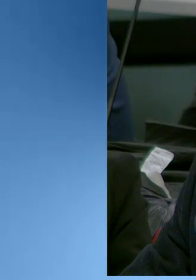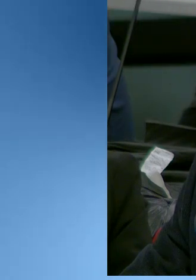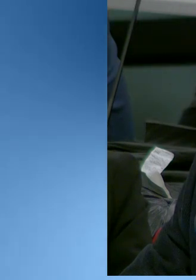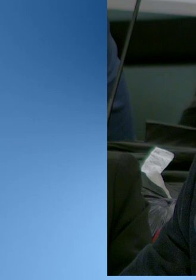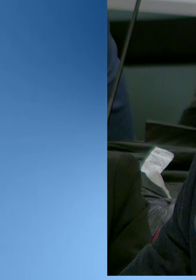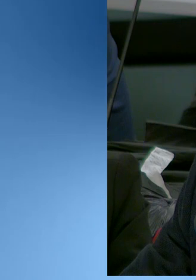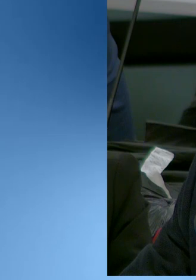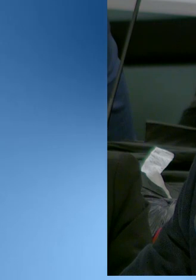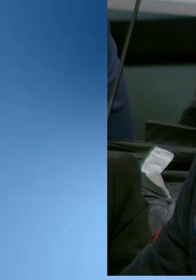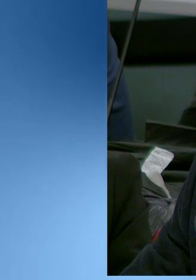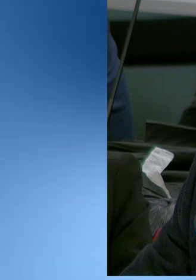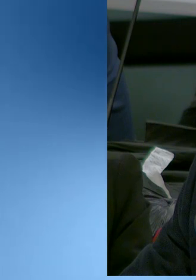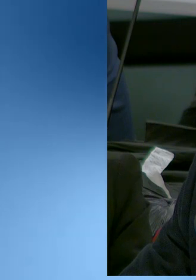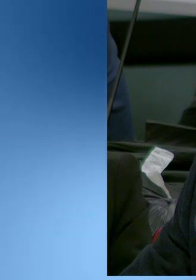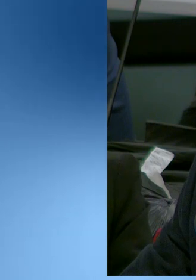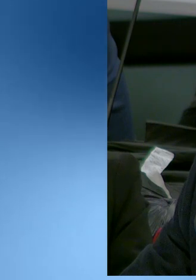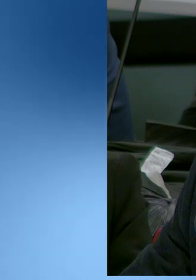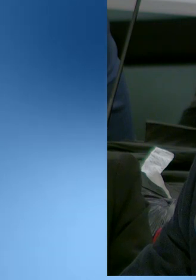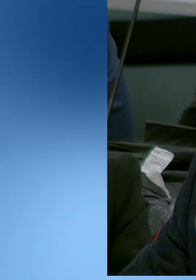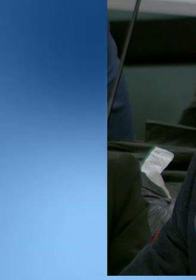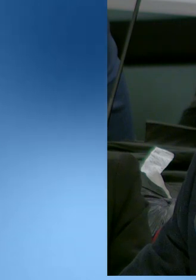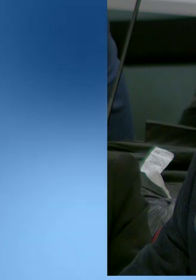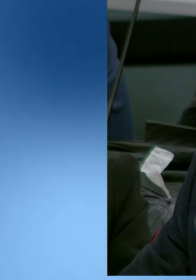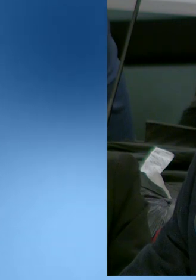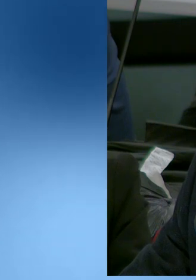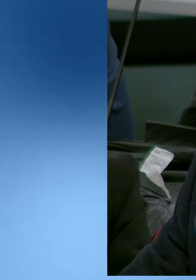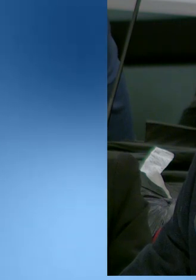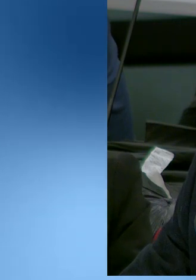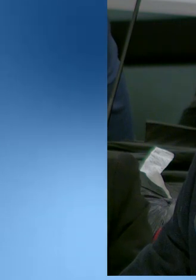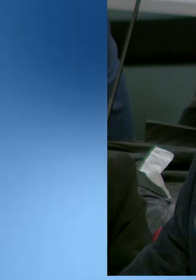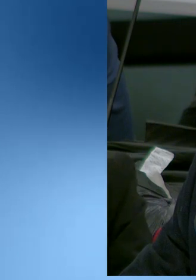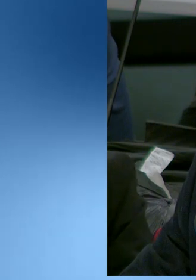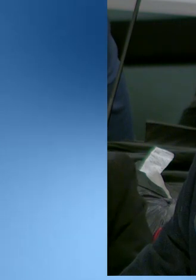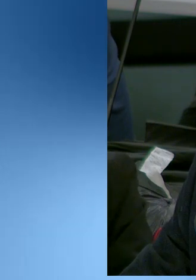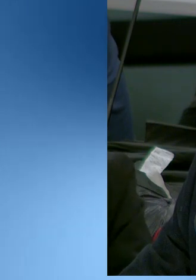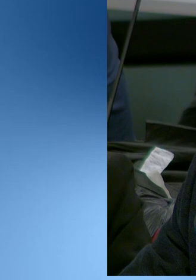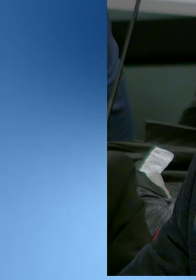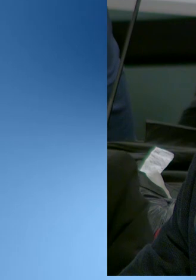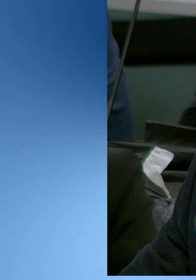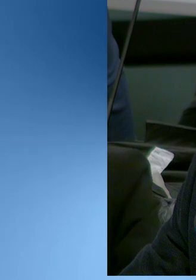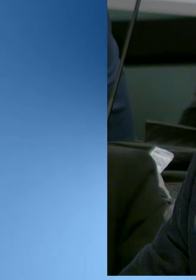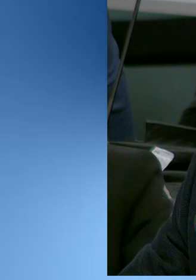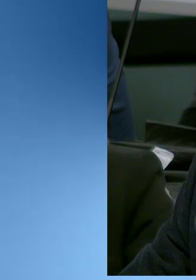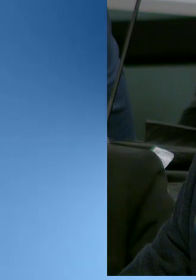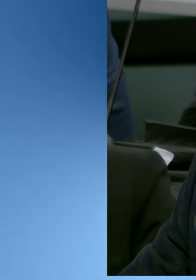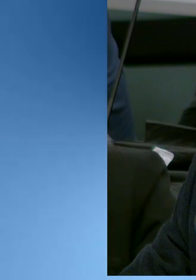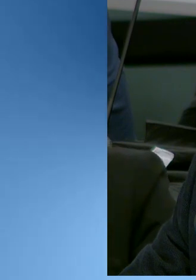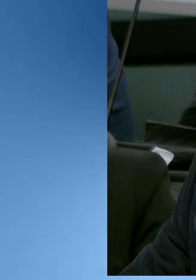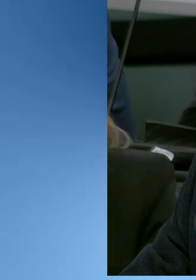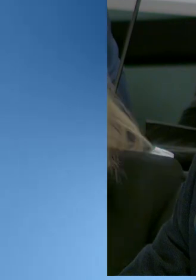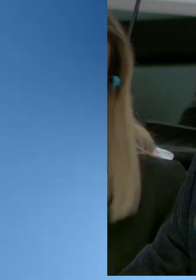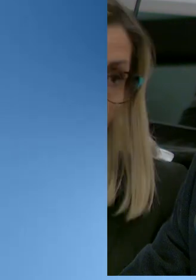professionnelle dépend du marché de Noël et donc ce sont des des hommes et des femmes auxquels il faut prêter